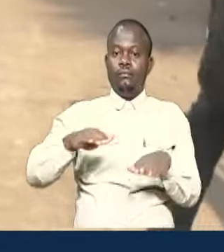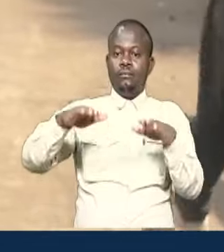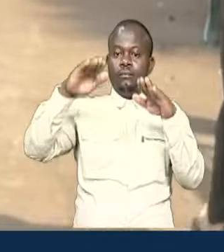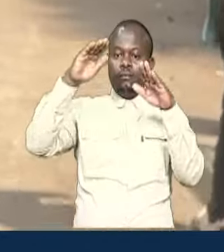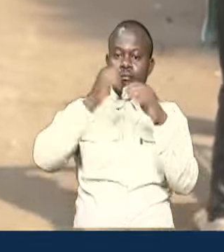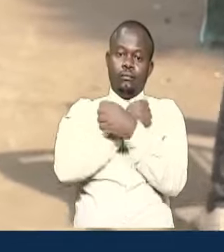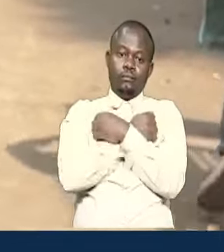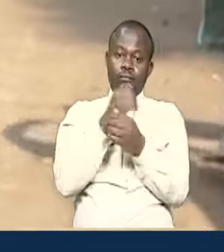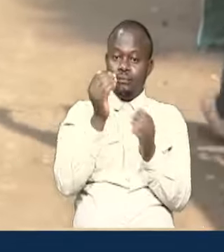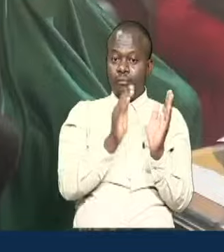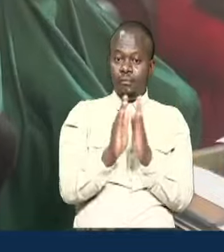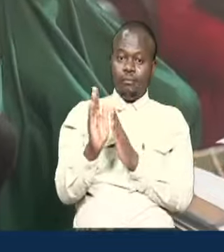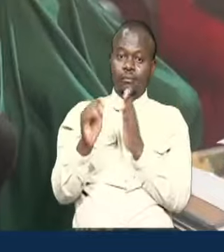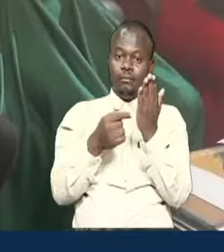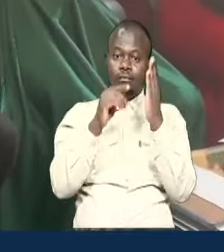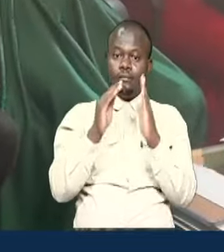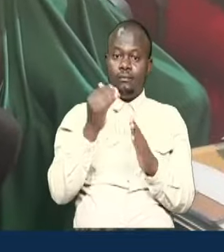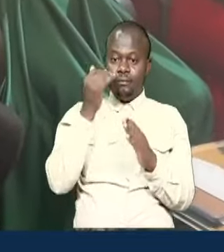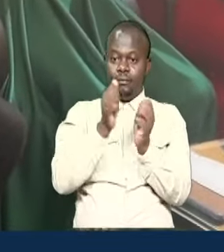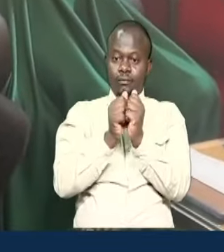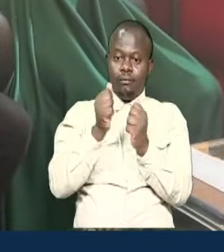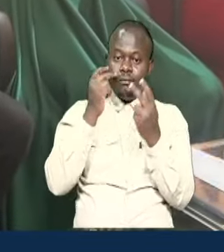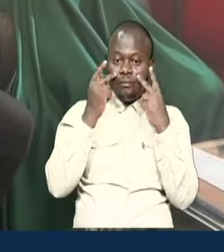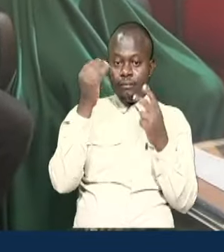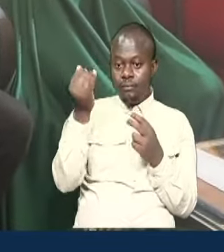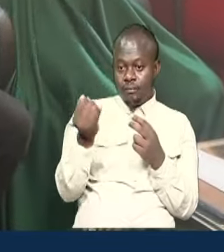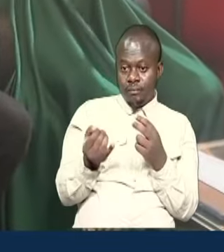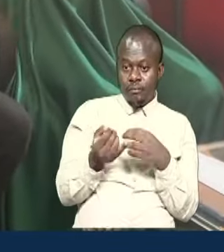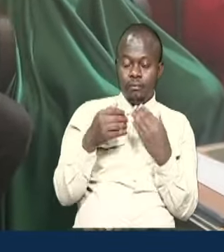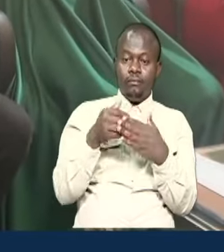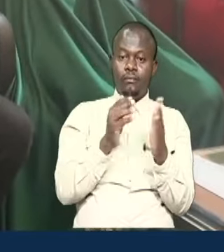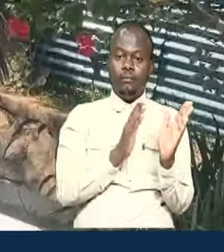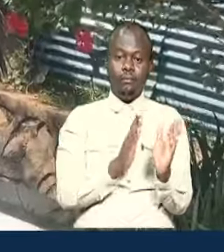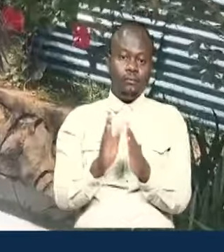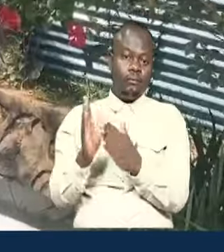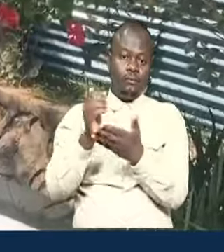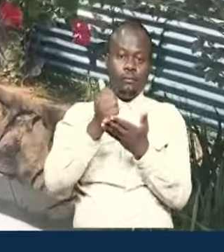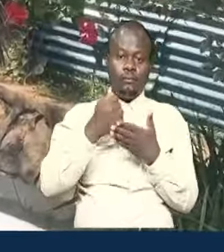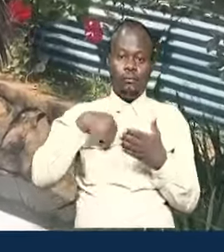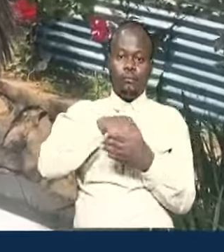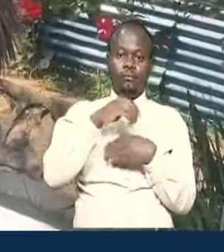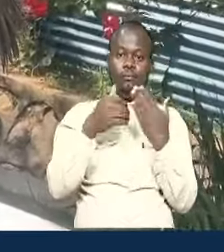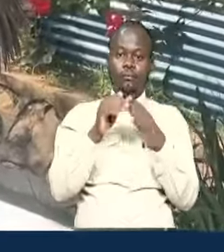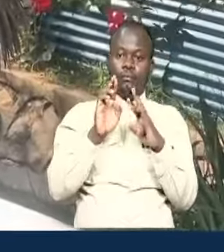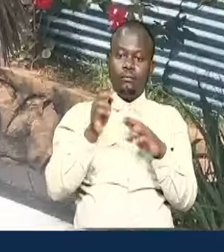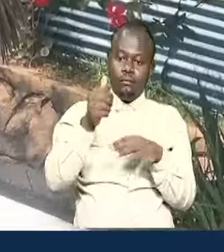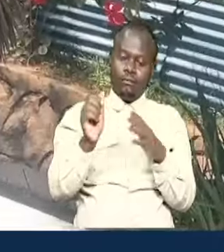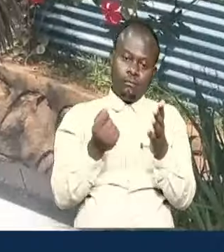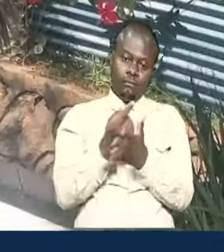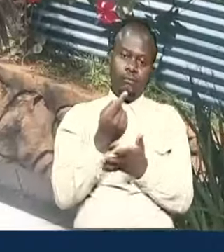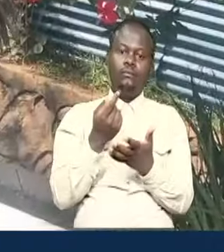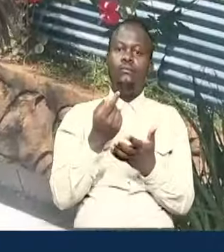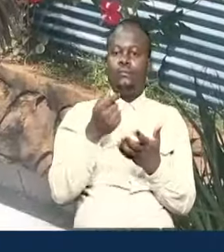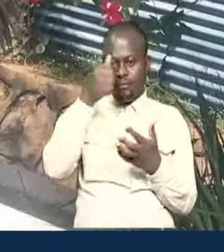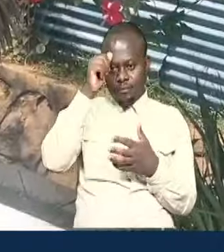amaplan hamwe na papa nyine mu engineer. Iyo nabaga ndi kumwe nawe mbona ari gushushanya amazu arimo araplaninga, byaramfashije. Ndizera yuko ari nabyo byatumye ngira iyo mpano yo